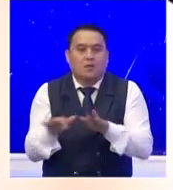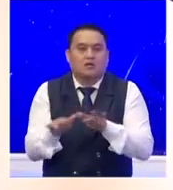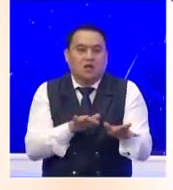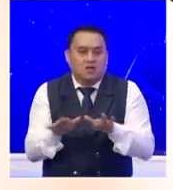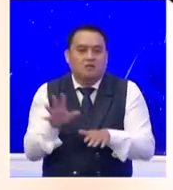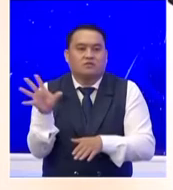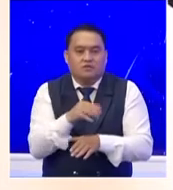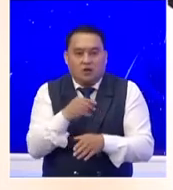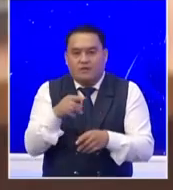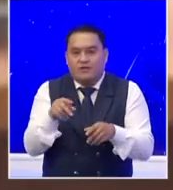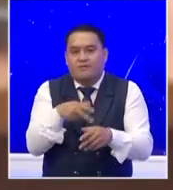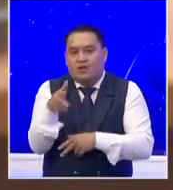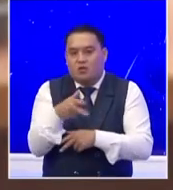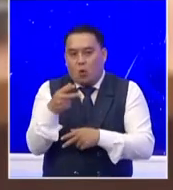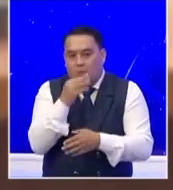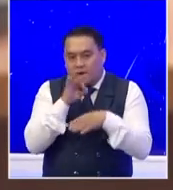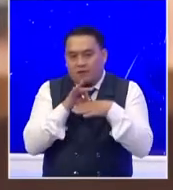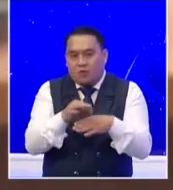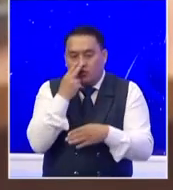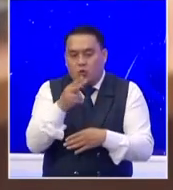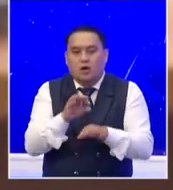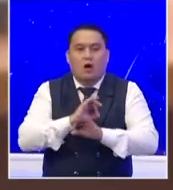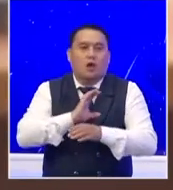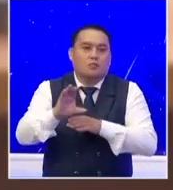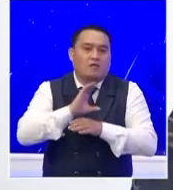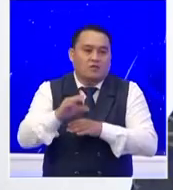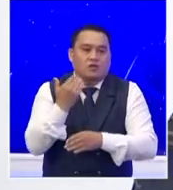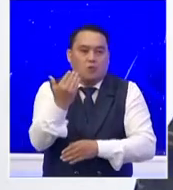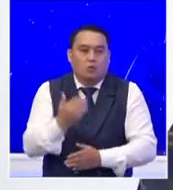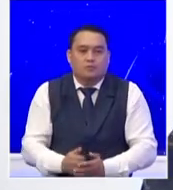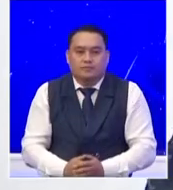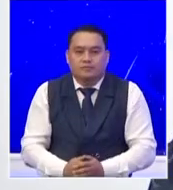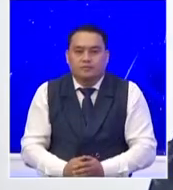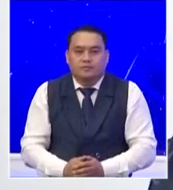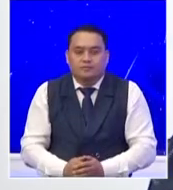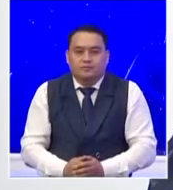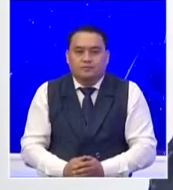Все задания и видеокурсы для учащихся преподаватели отправляют ему.